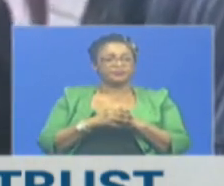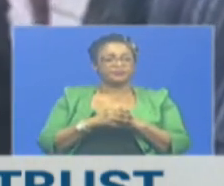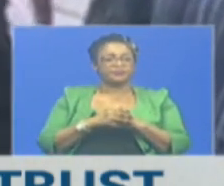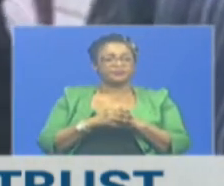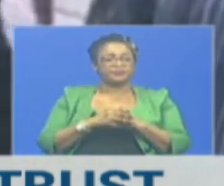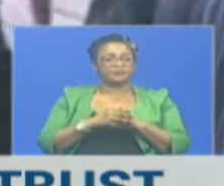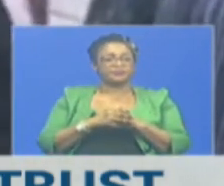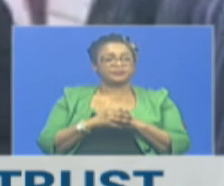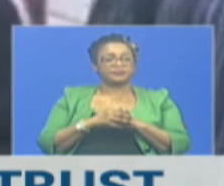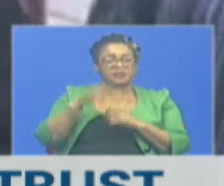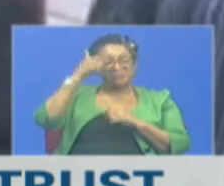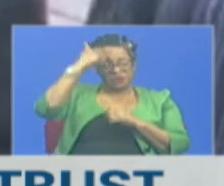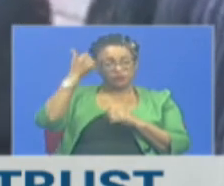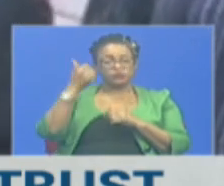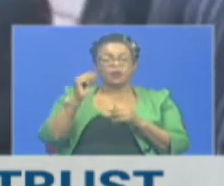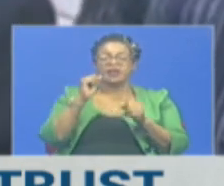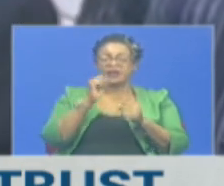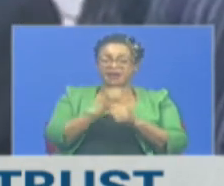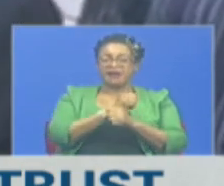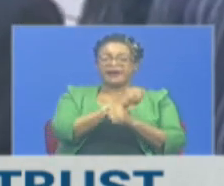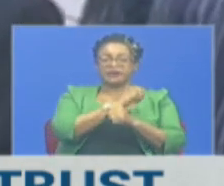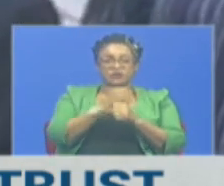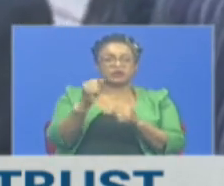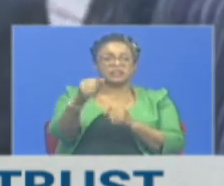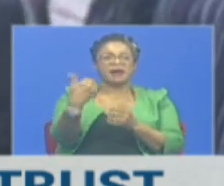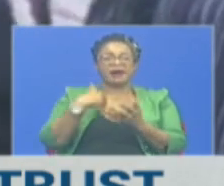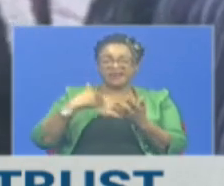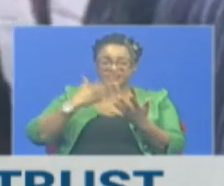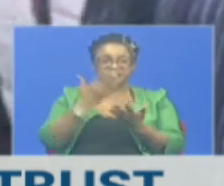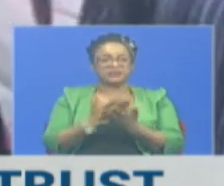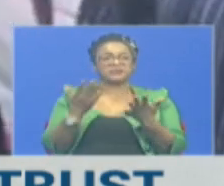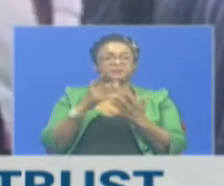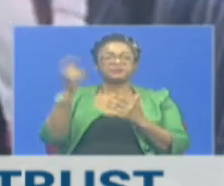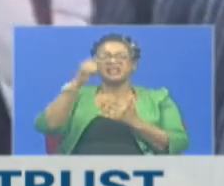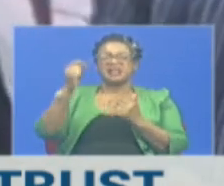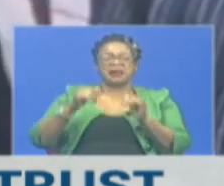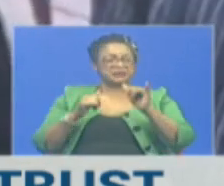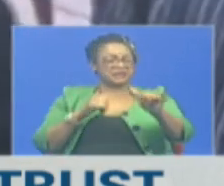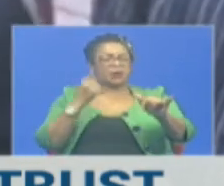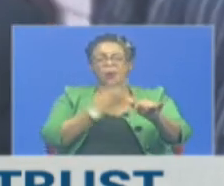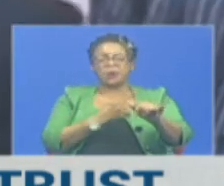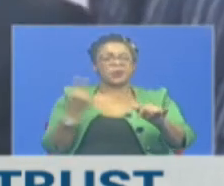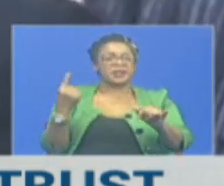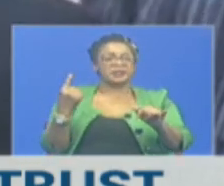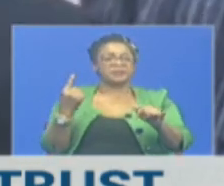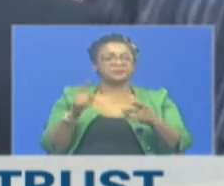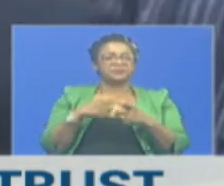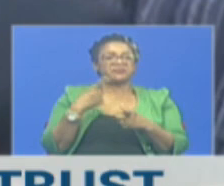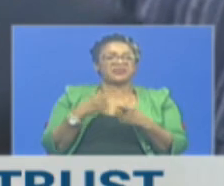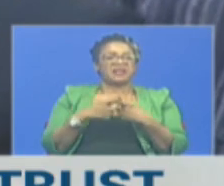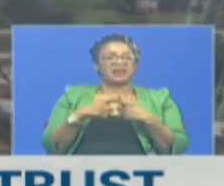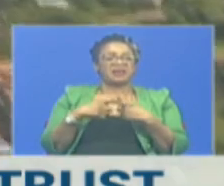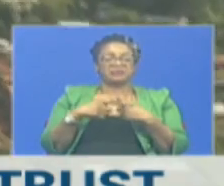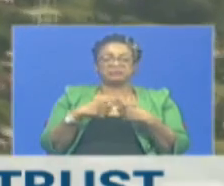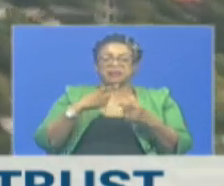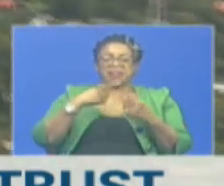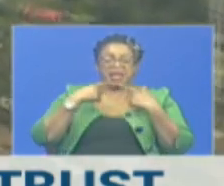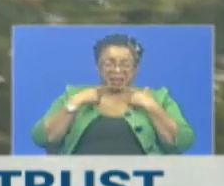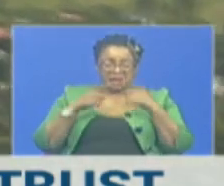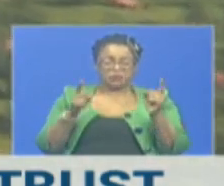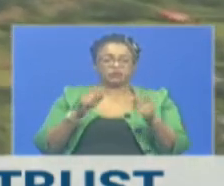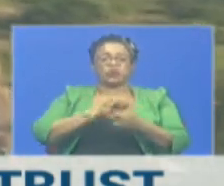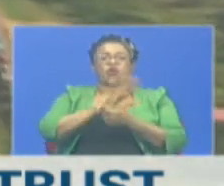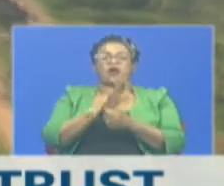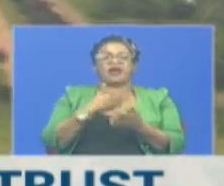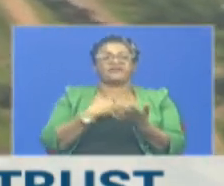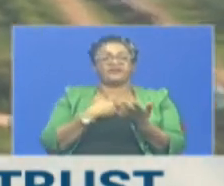Kwa sababu hatuwezi kuwa na bidhaa na Watanzania wanakaa hapa zaidi ya wiki nzima halafu wanatangazwa kwamba wana corona. According to